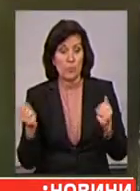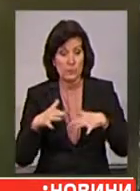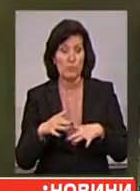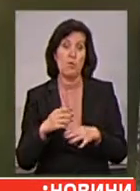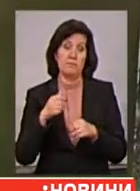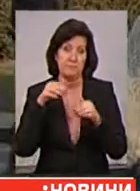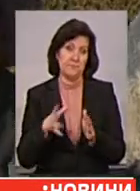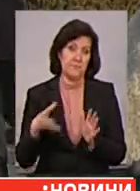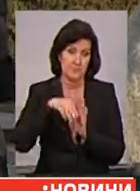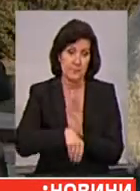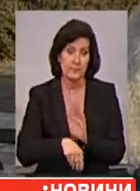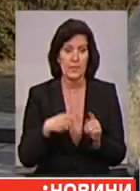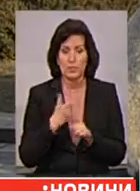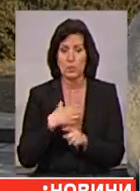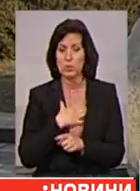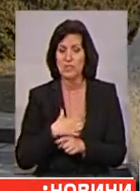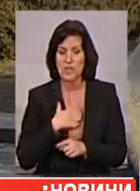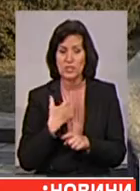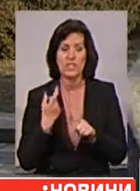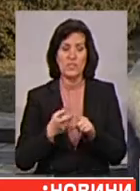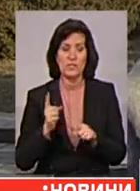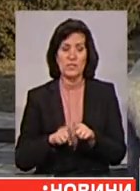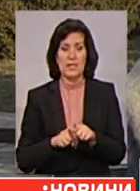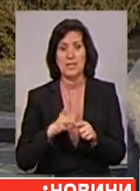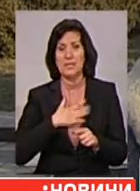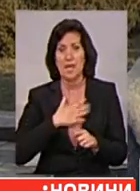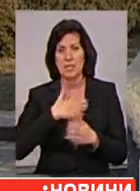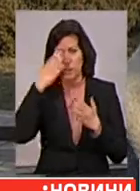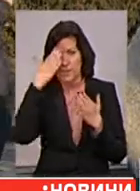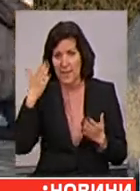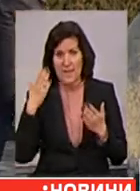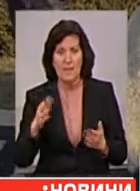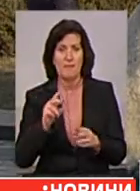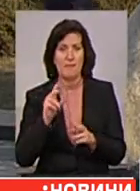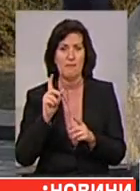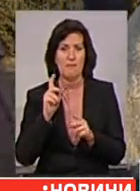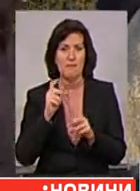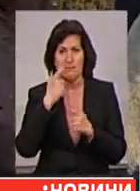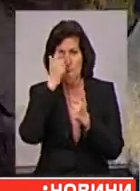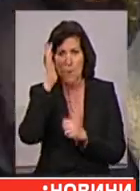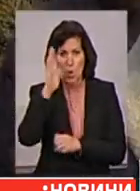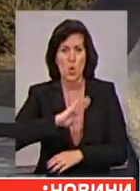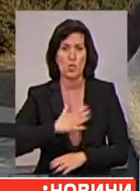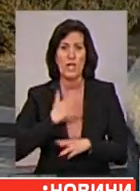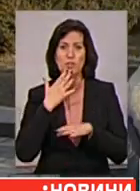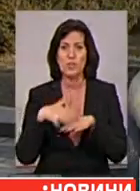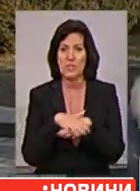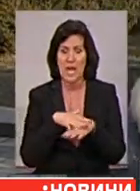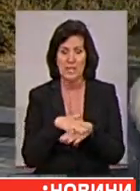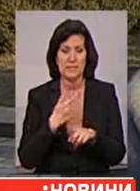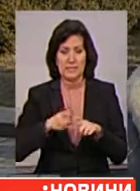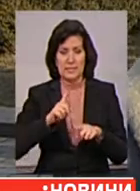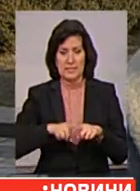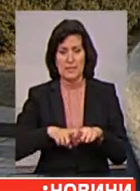треба долучитися. Це дуже важливо, це наш геній, це пророк нашої нації, це в принципі